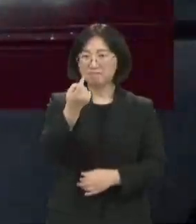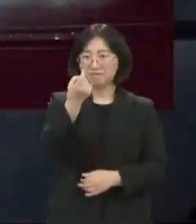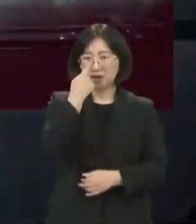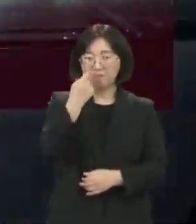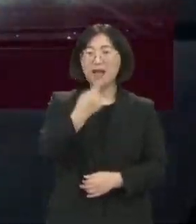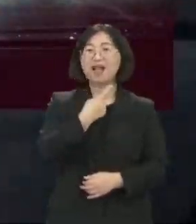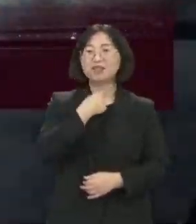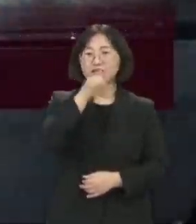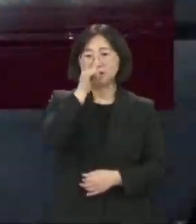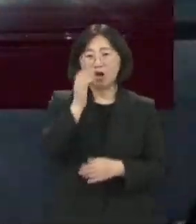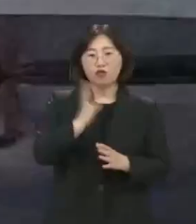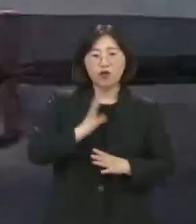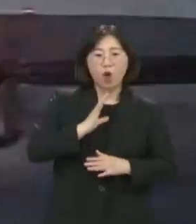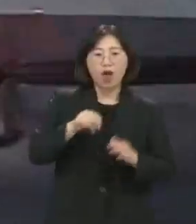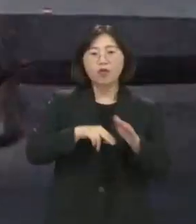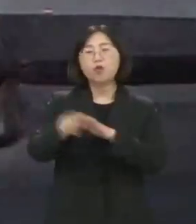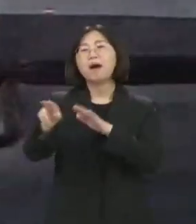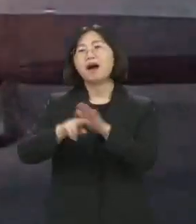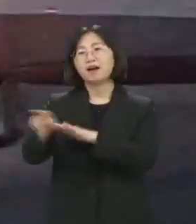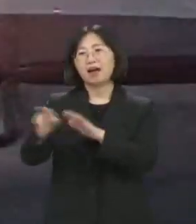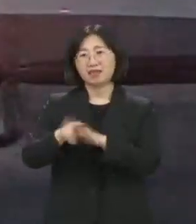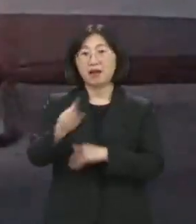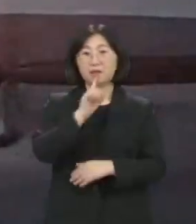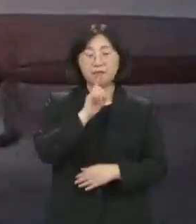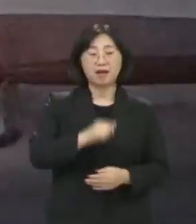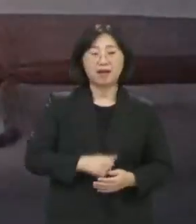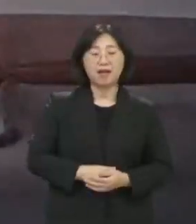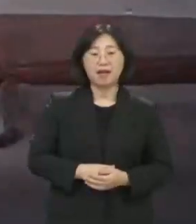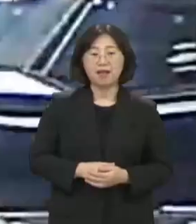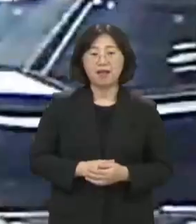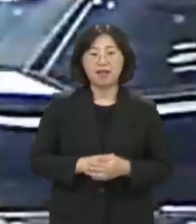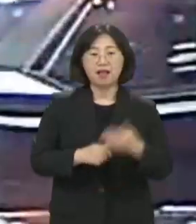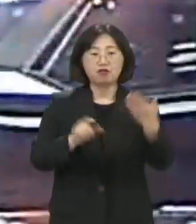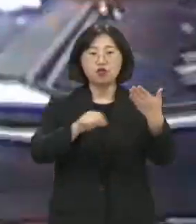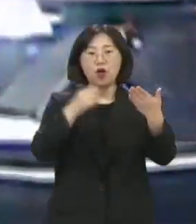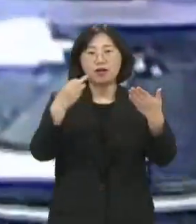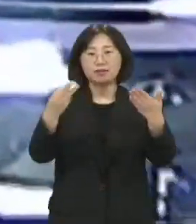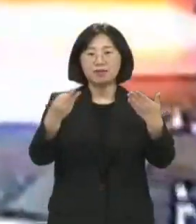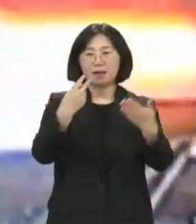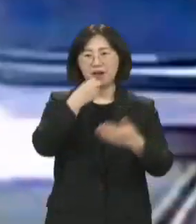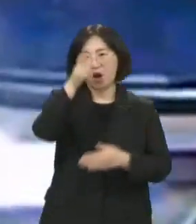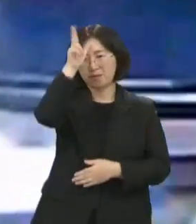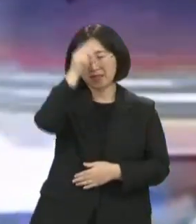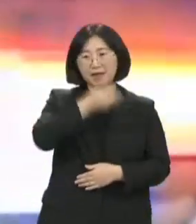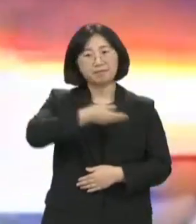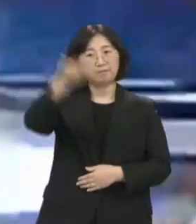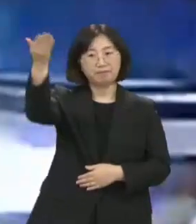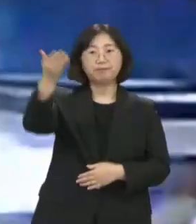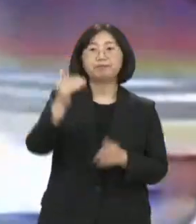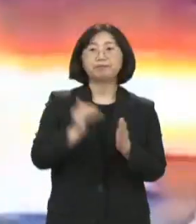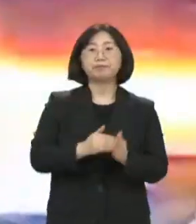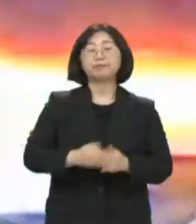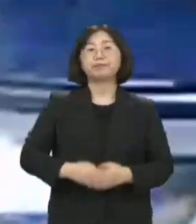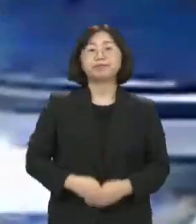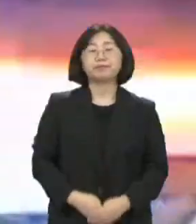도주했다고 경찰에 진술한 것으로 전해졌으며 지난달 13일 검찰에 넘겨졌습니다 TJB 조형준